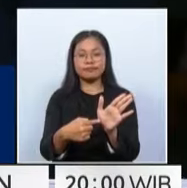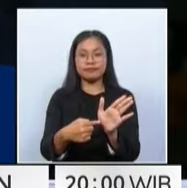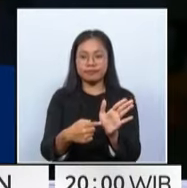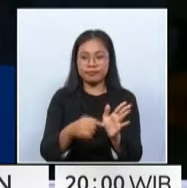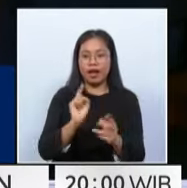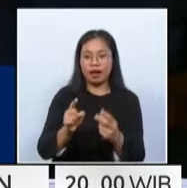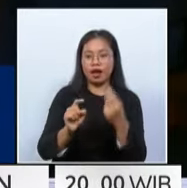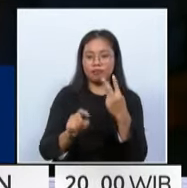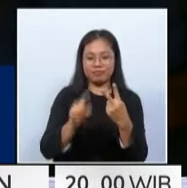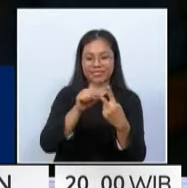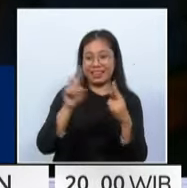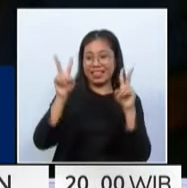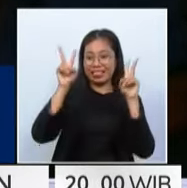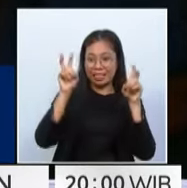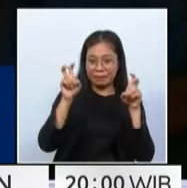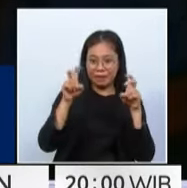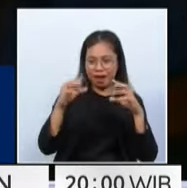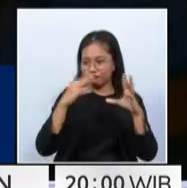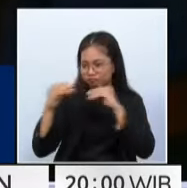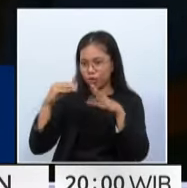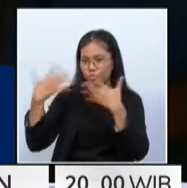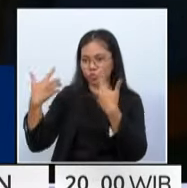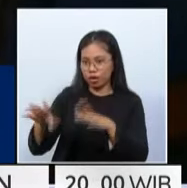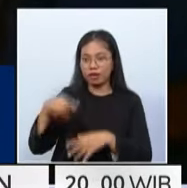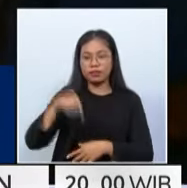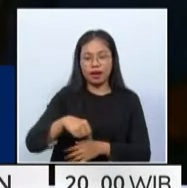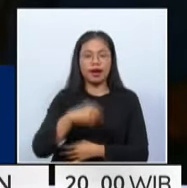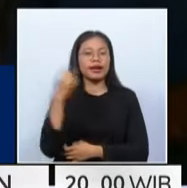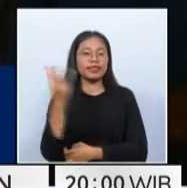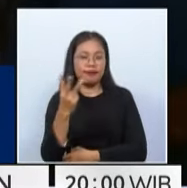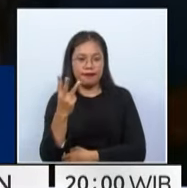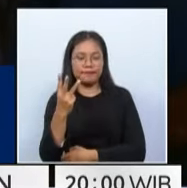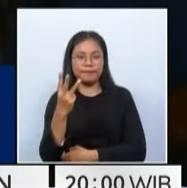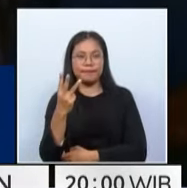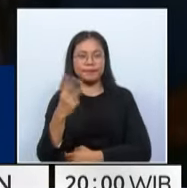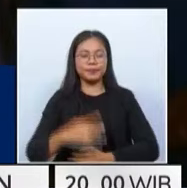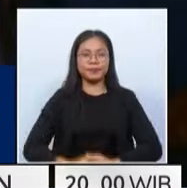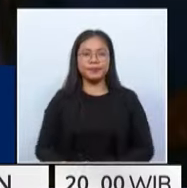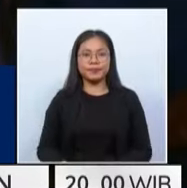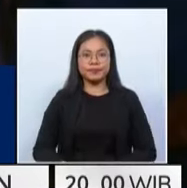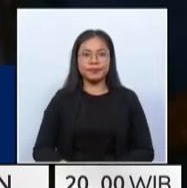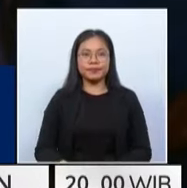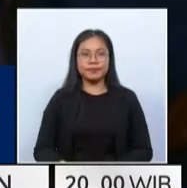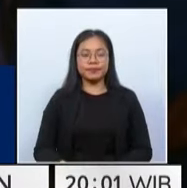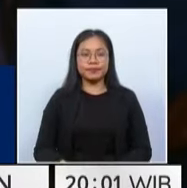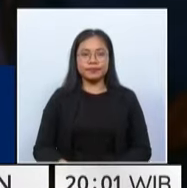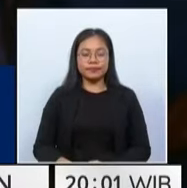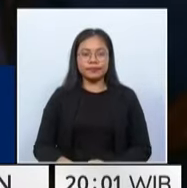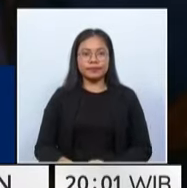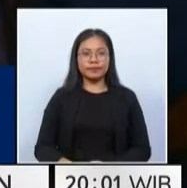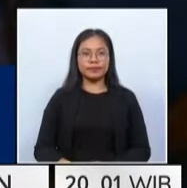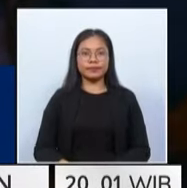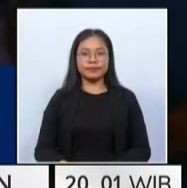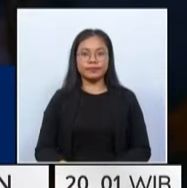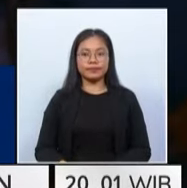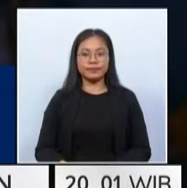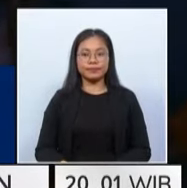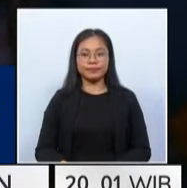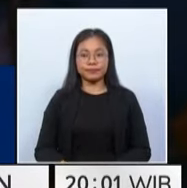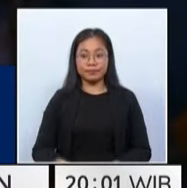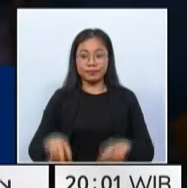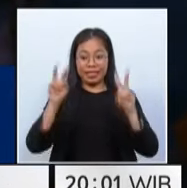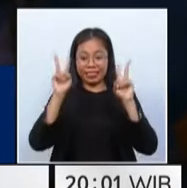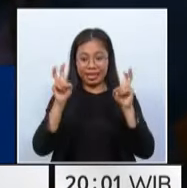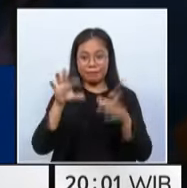kita bahas ini adalah yang ketiga Anisa ya dan juga pemirsa subtema apa yang